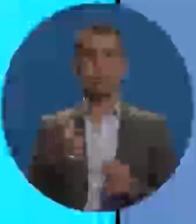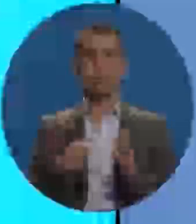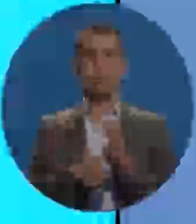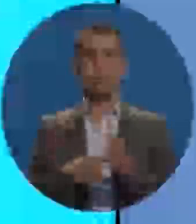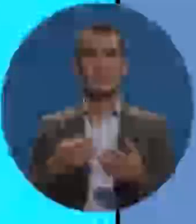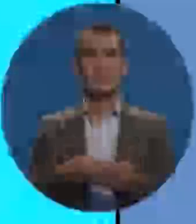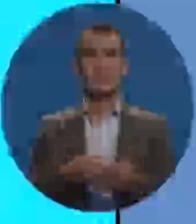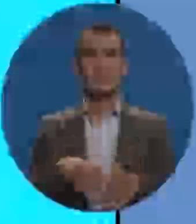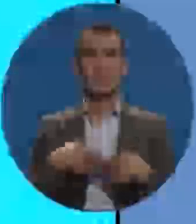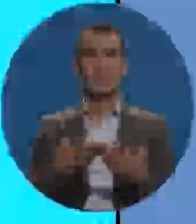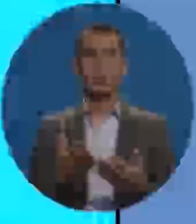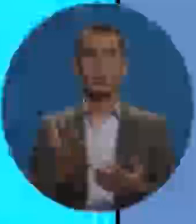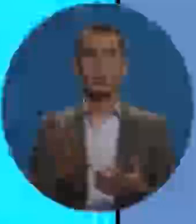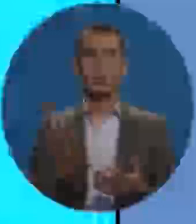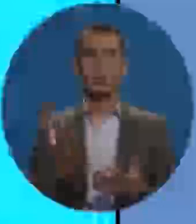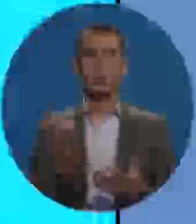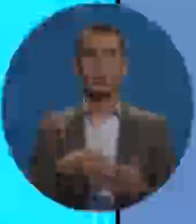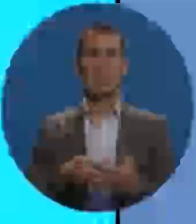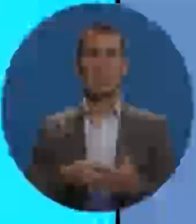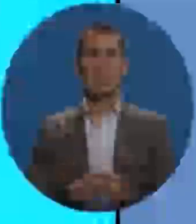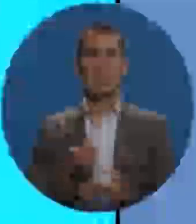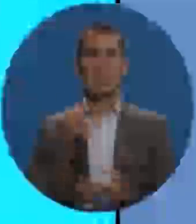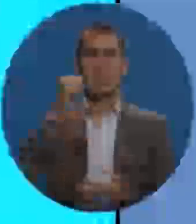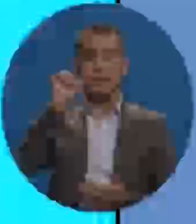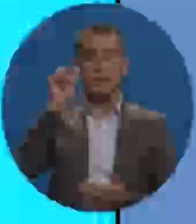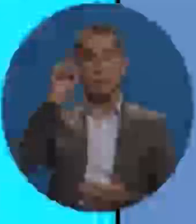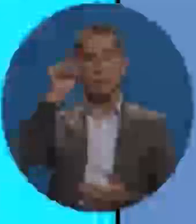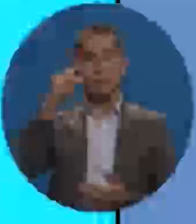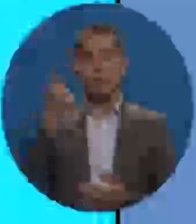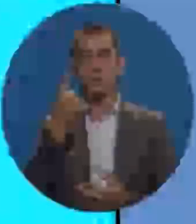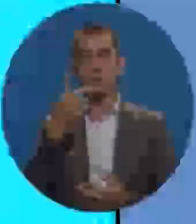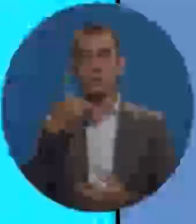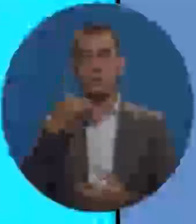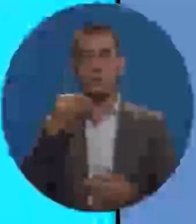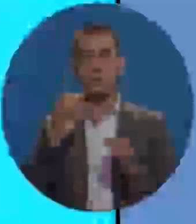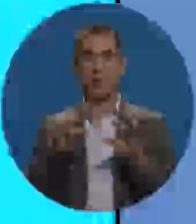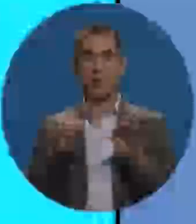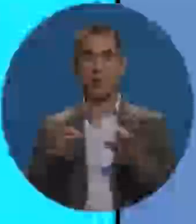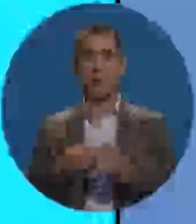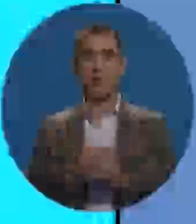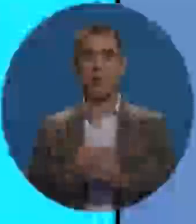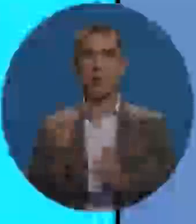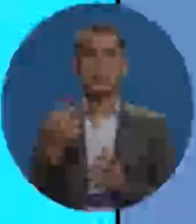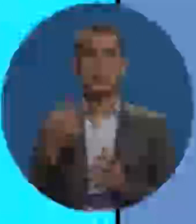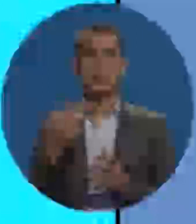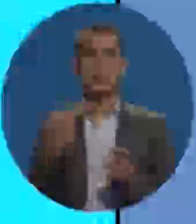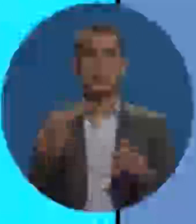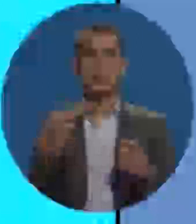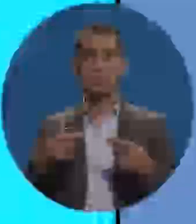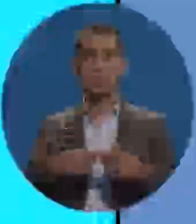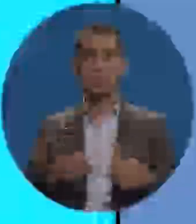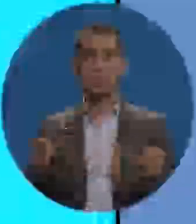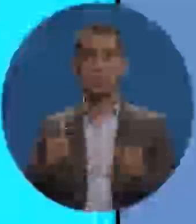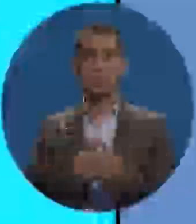еді. 5-ші мысал. Өткен сабақта біріншіні түсіндіріп өттім. Екіншісі тап, солай,